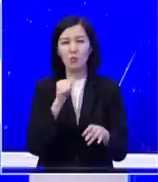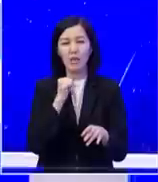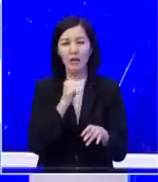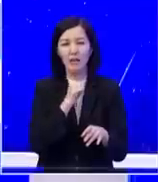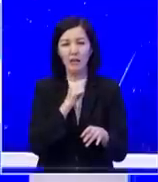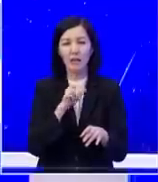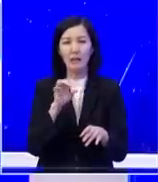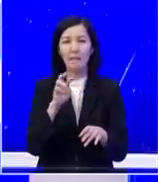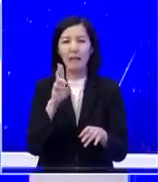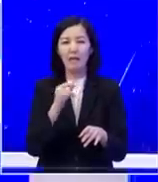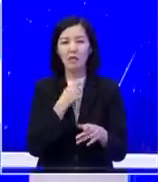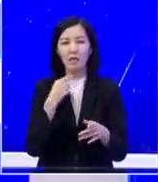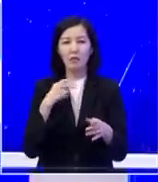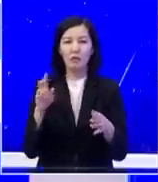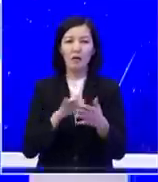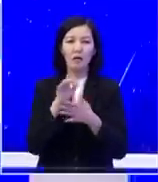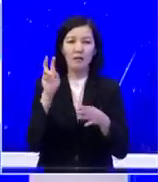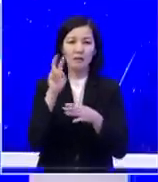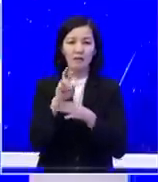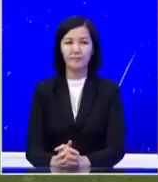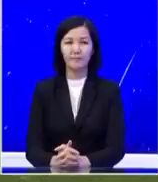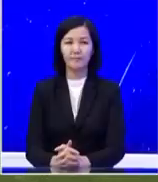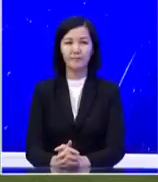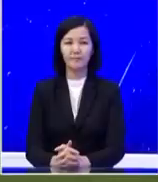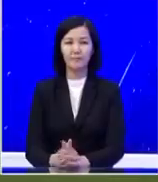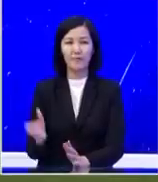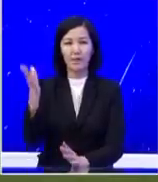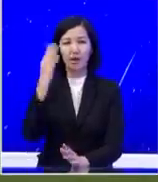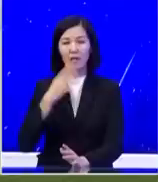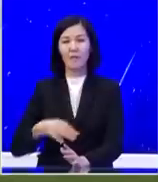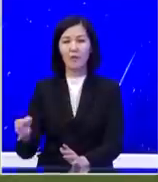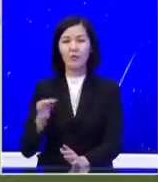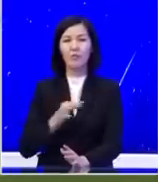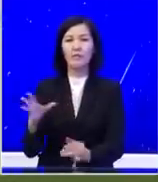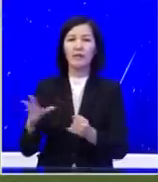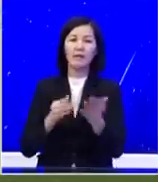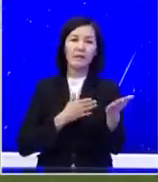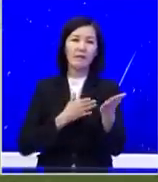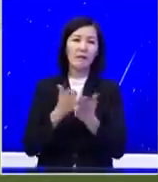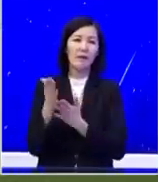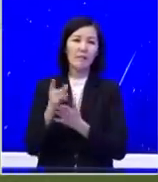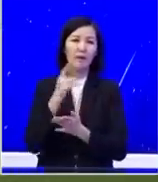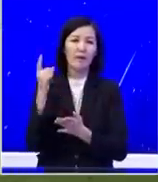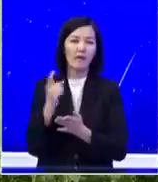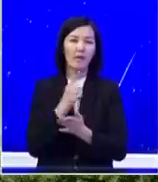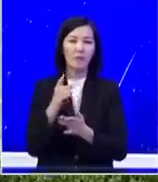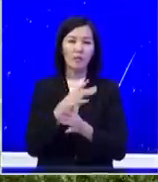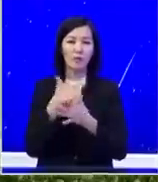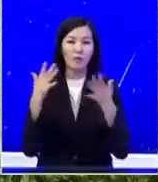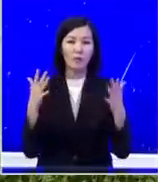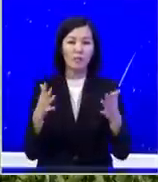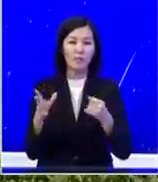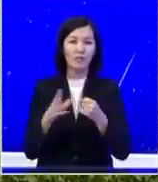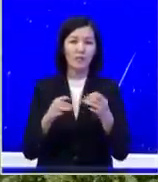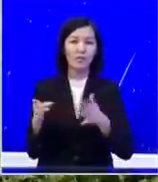Балқаш ауданымен Талдықорған қаласында болды. Алматы облысы аграрлы аймақ, ел экономикасының елеулі бөлігін құрайды.